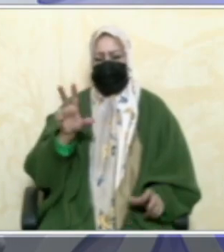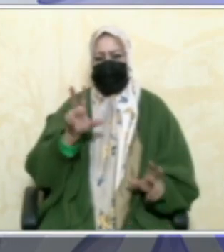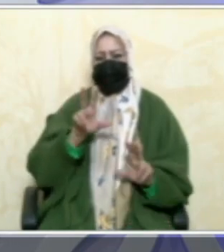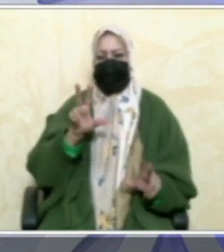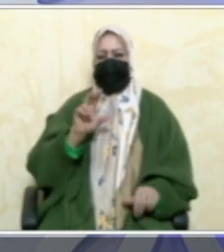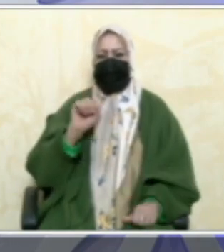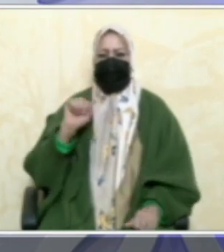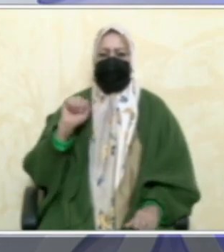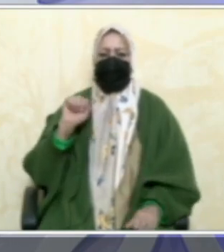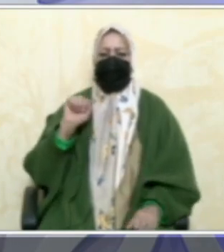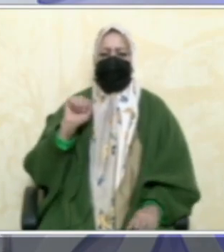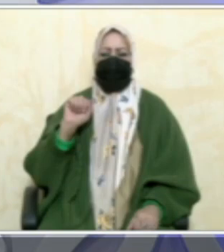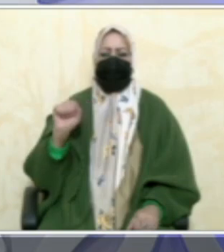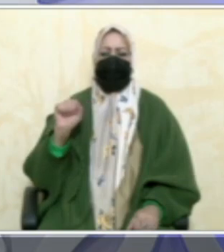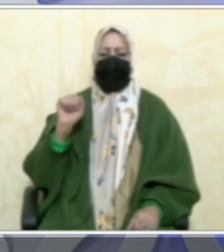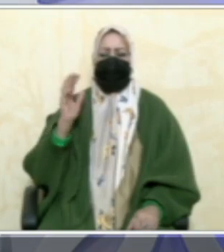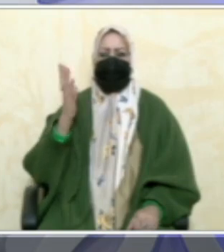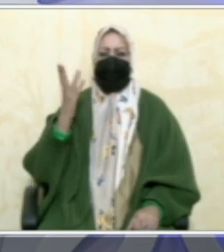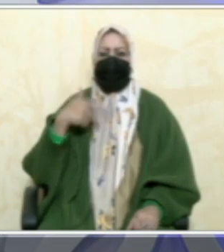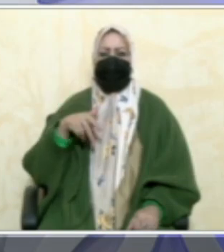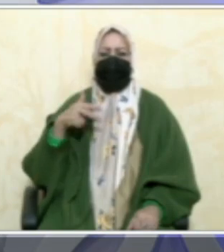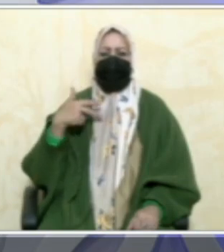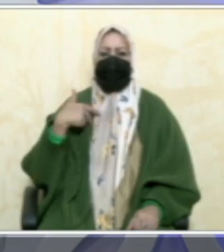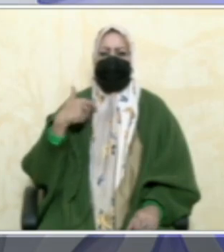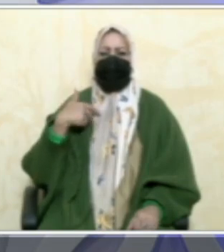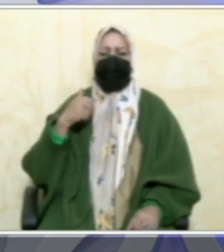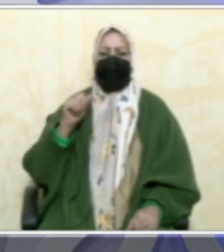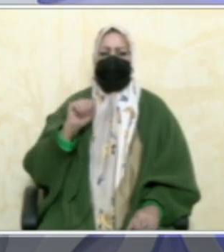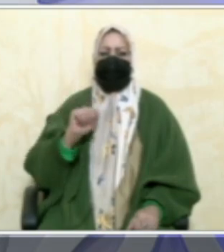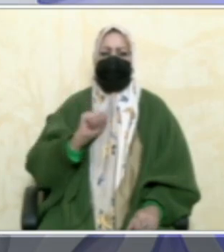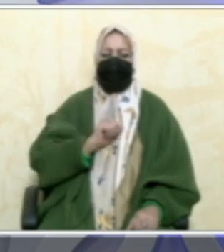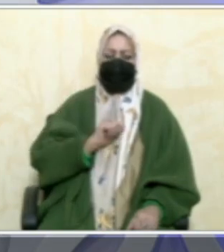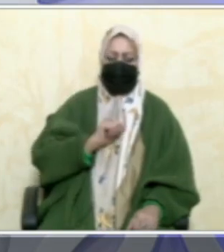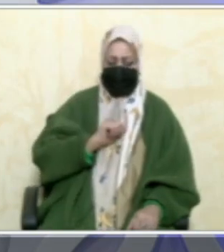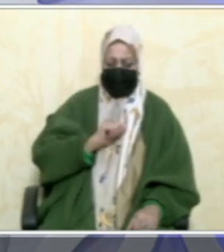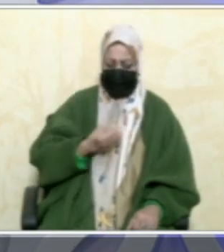اسمها. فهذه القناة ينبغي أن تحاسب،